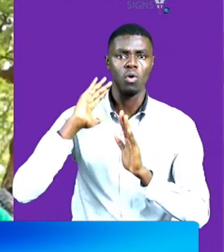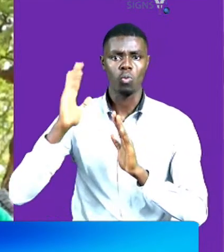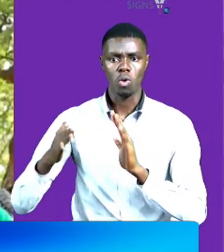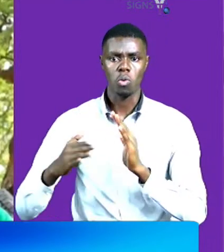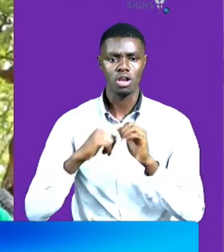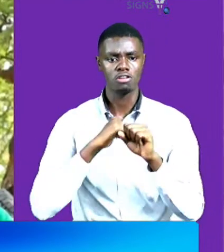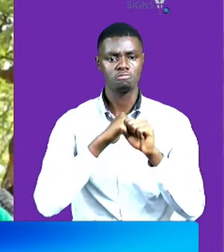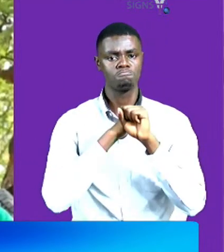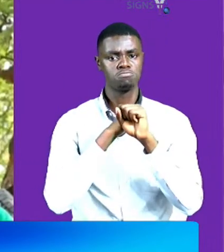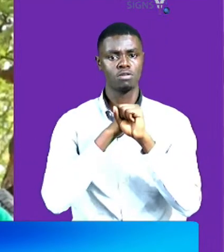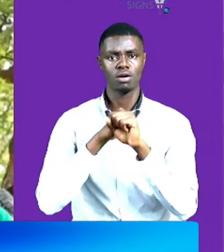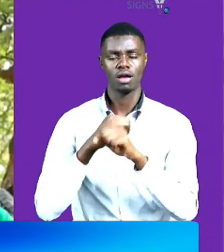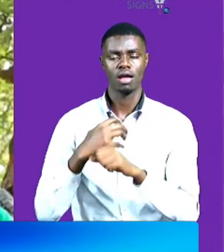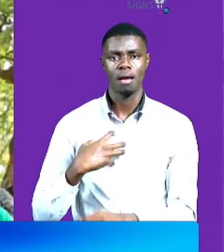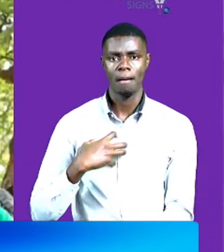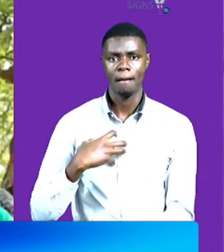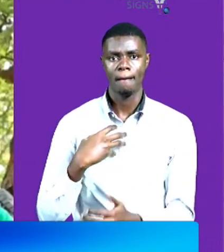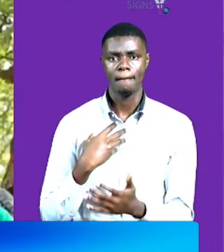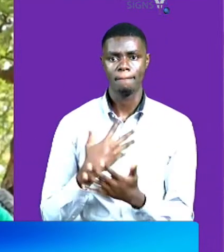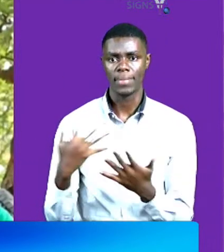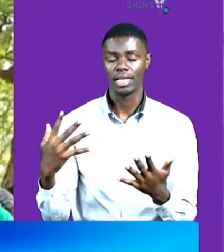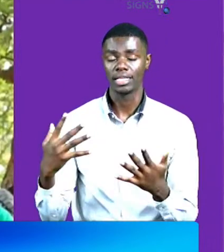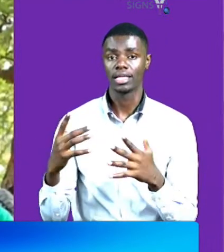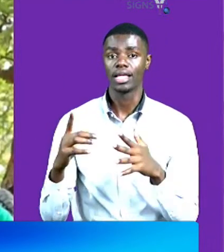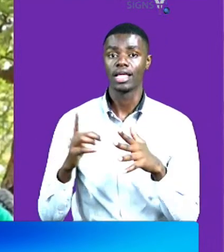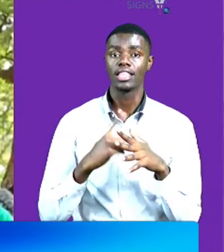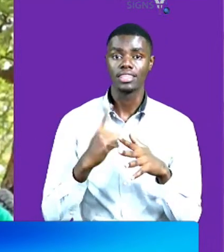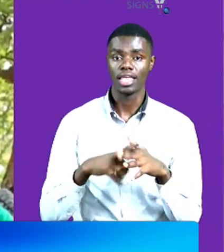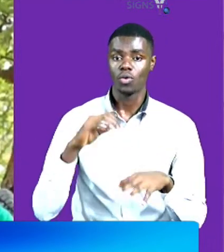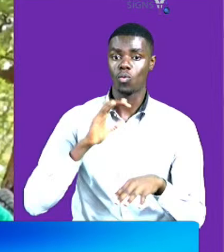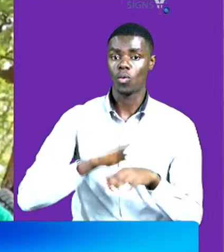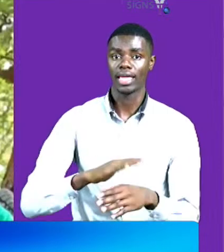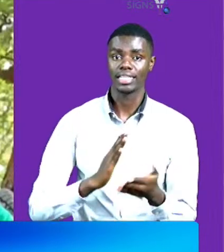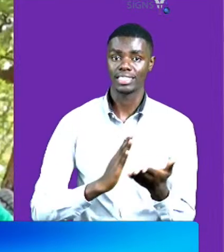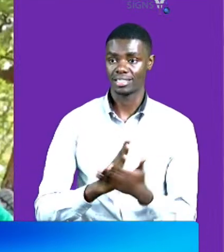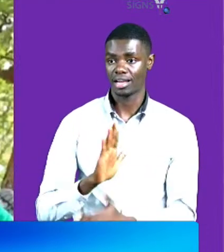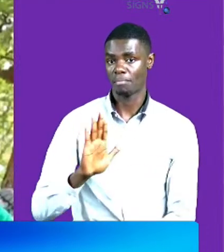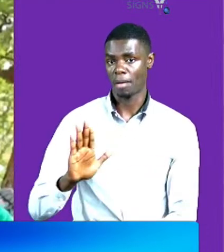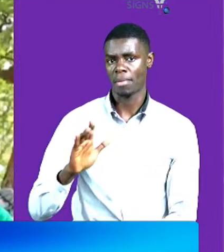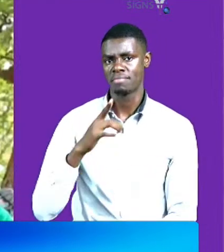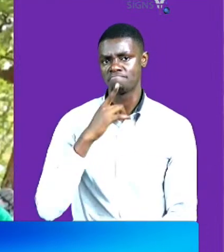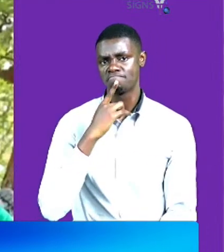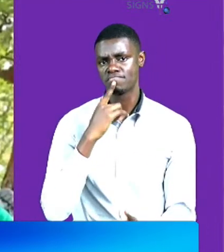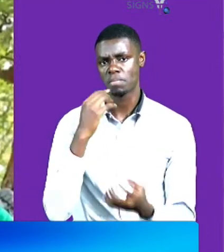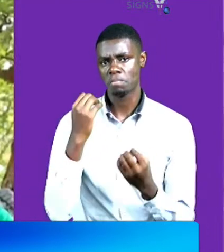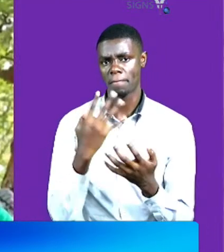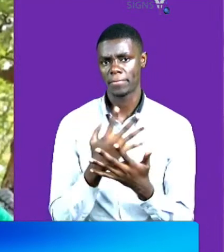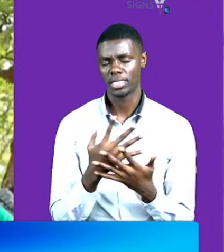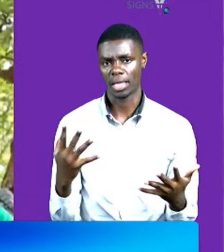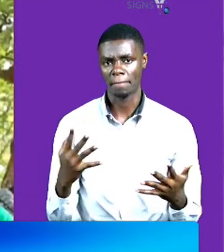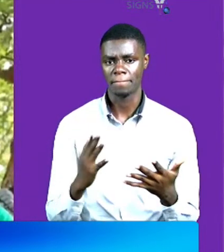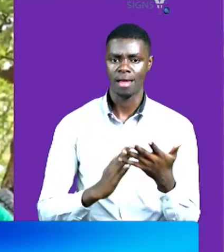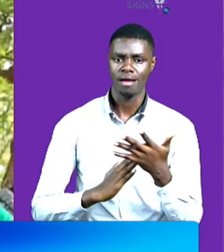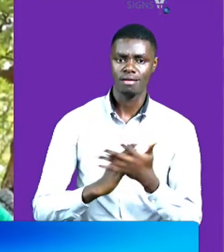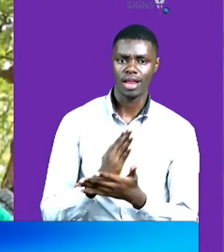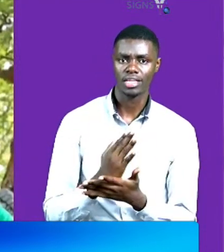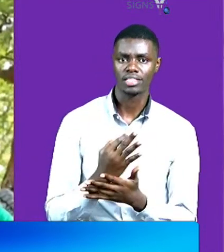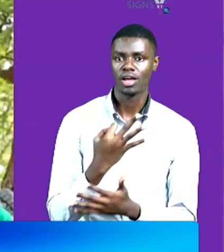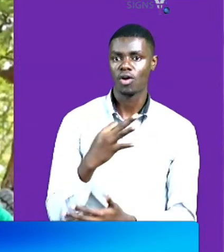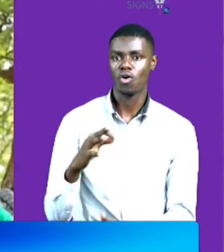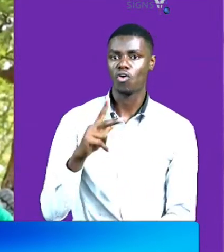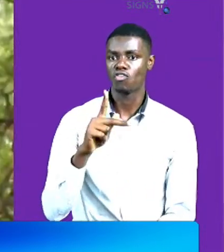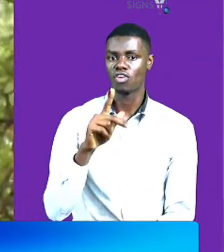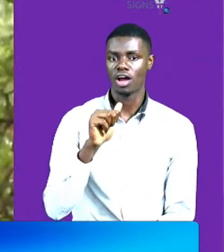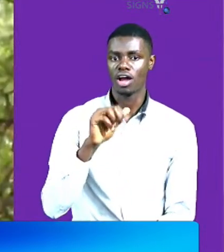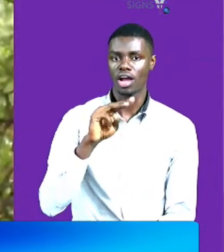yake, lakini pia hawa pia wapate haki yao. Wanasema mara nyingi haki ya Kamsamaki inaenda mpaka